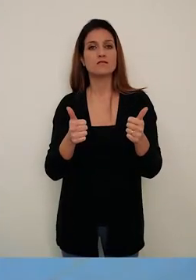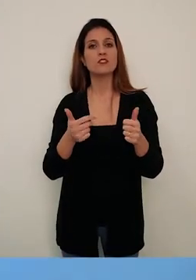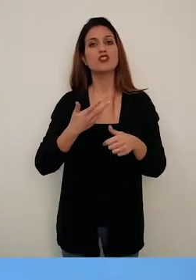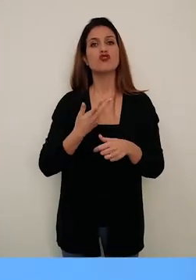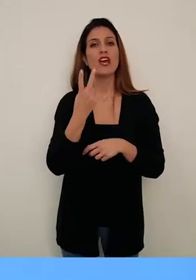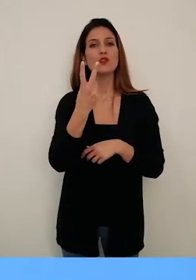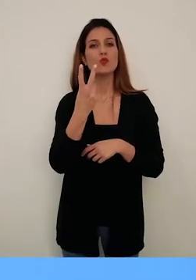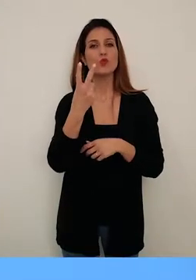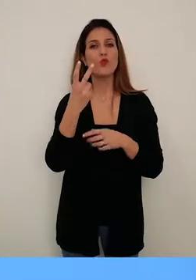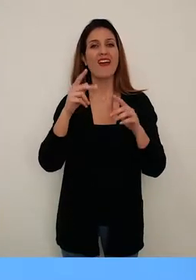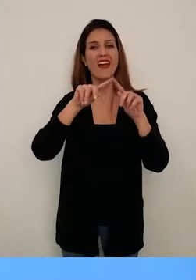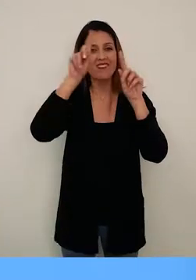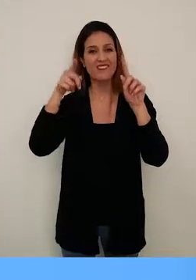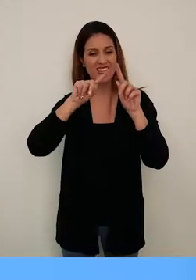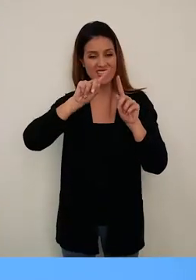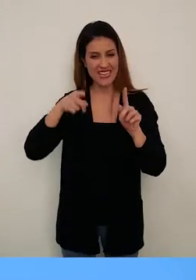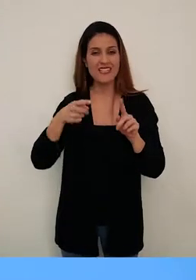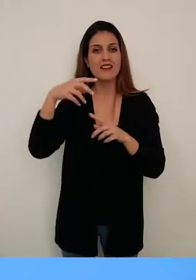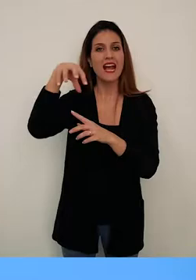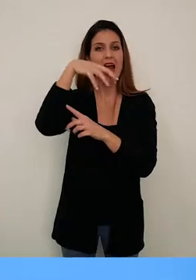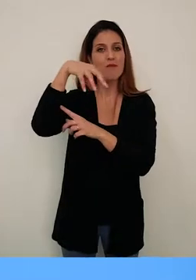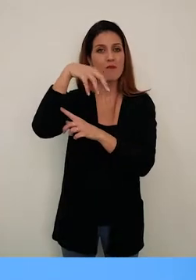possedendo ben due finestre campanarie.